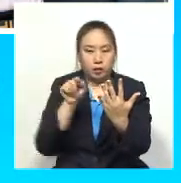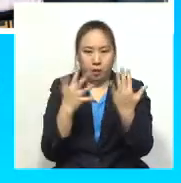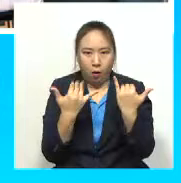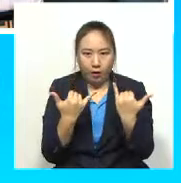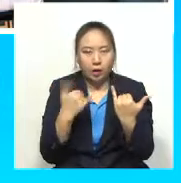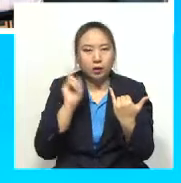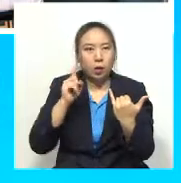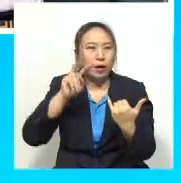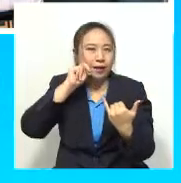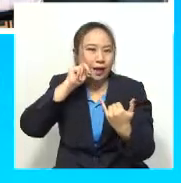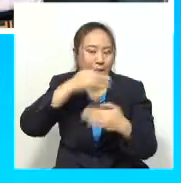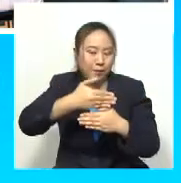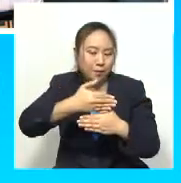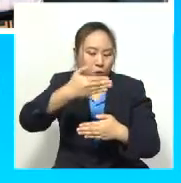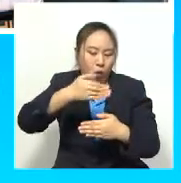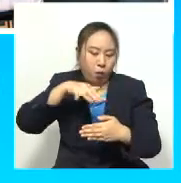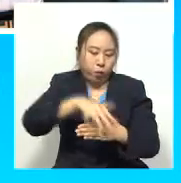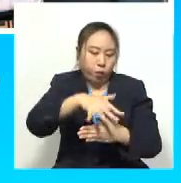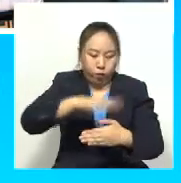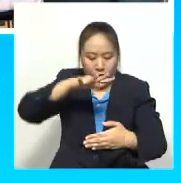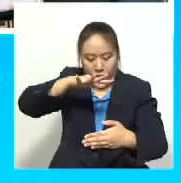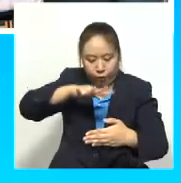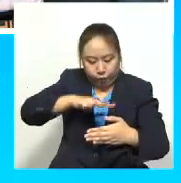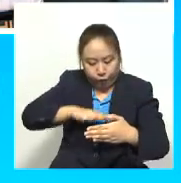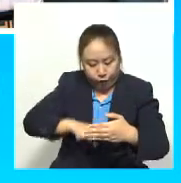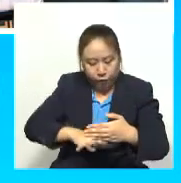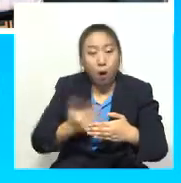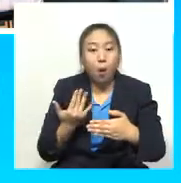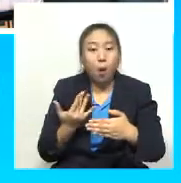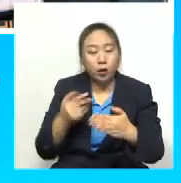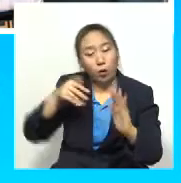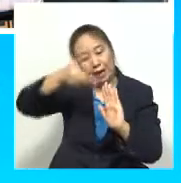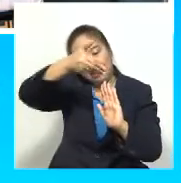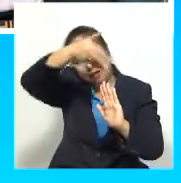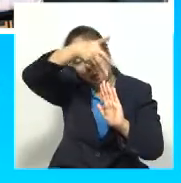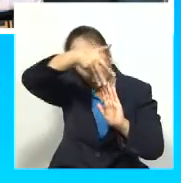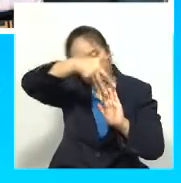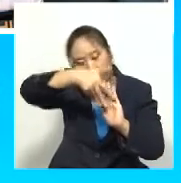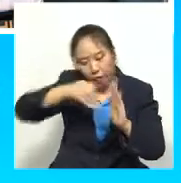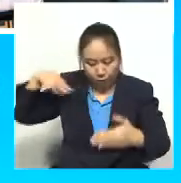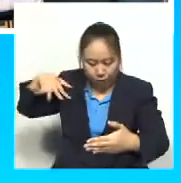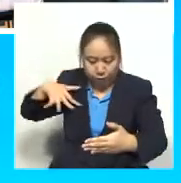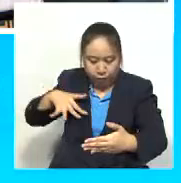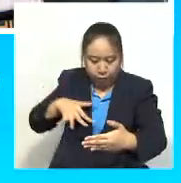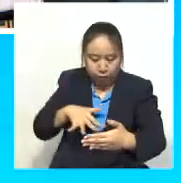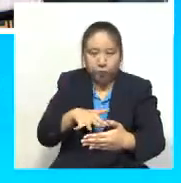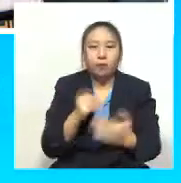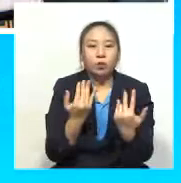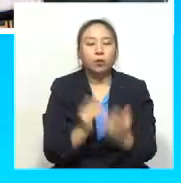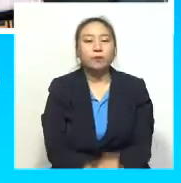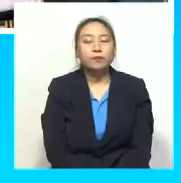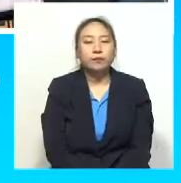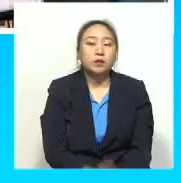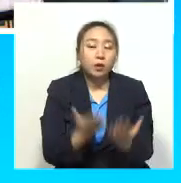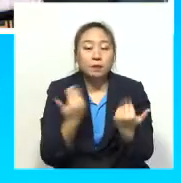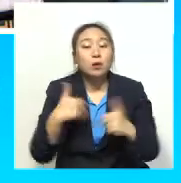การพร่องน้ำเพื่อรองรับน้ำเหนือที่จะตกลงมาที่จะไหลลงมาที่อ่างครับ ค่ะค่ะท่านรองอธิบดีคะมีช